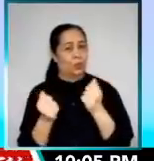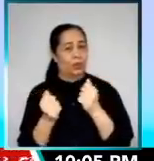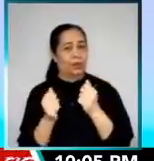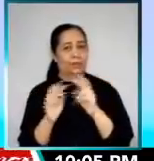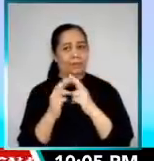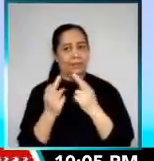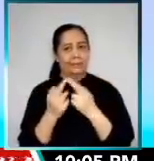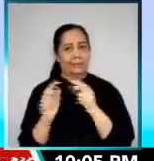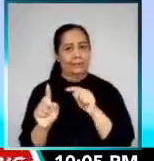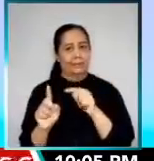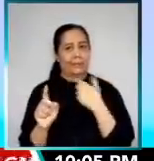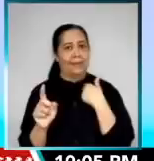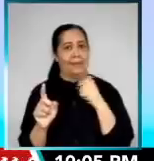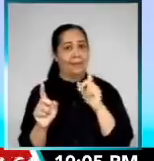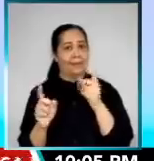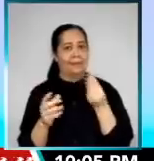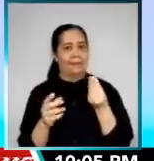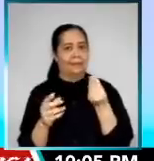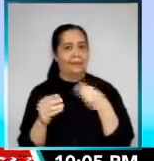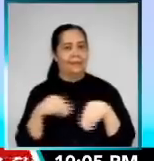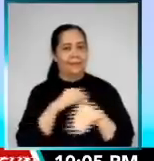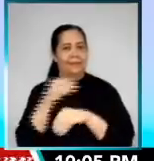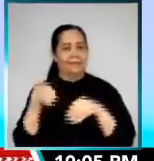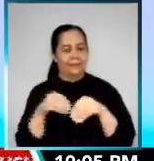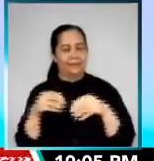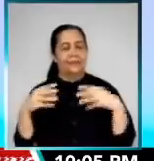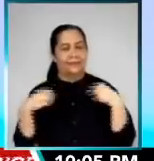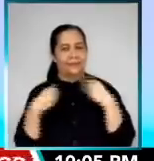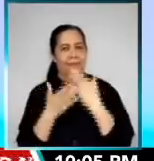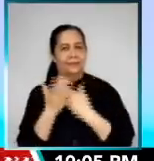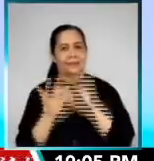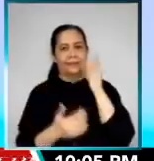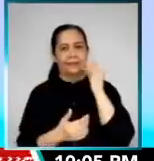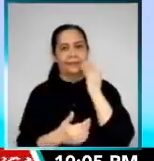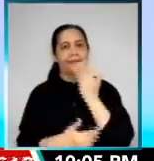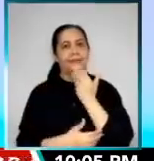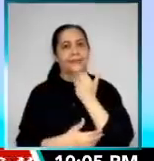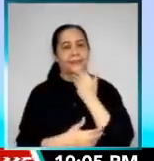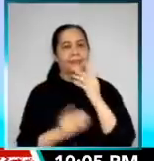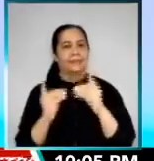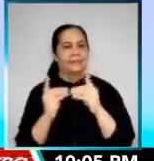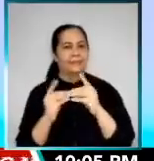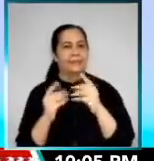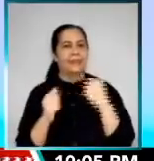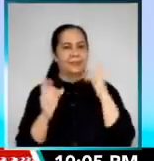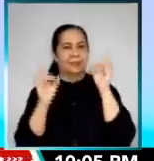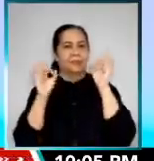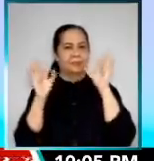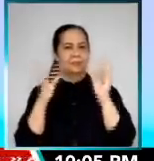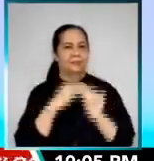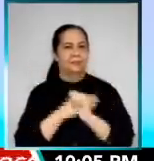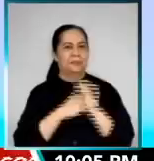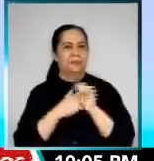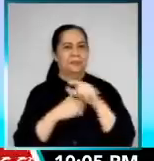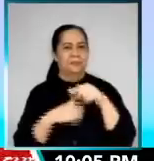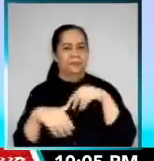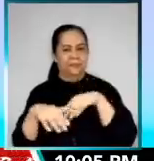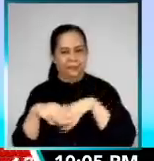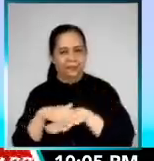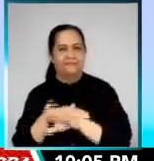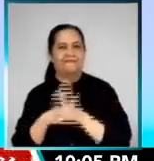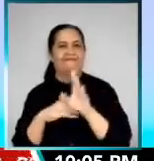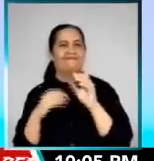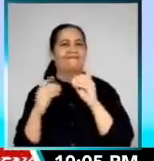may katumbas na halaga. Aminado ang ilang may karanasan sa sugar dating na may panganib ding kaakibat ang pagpasok dito at kung